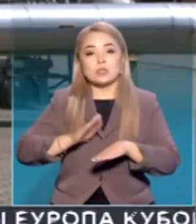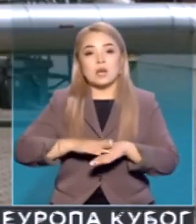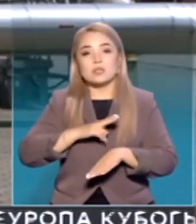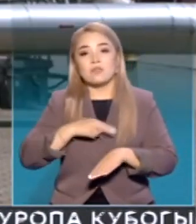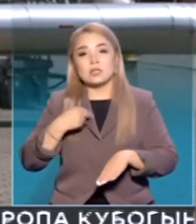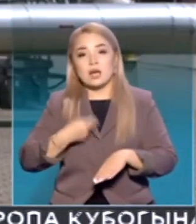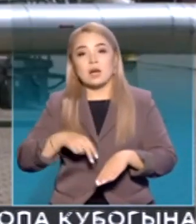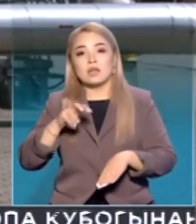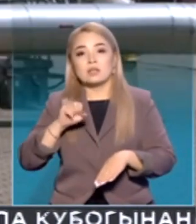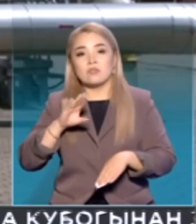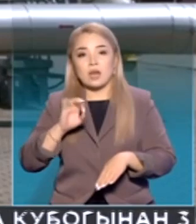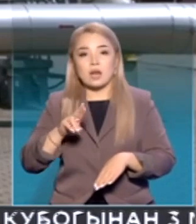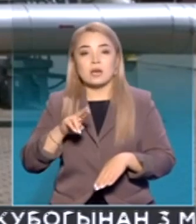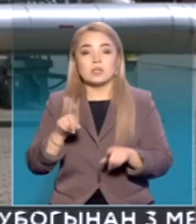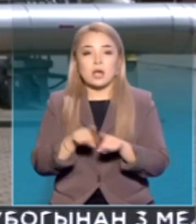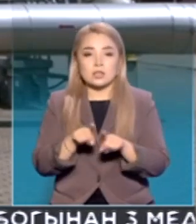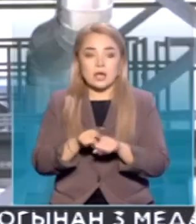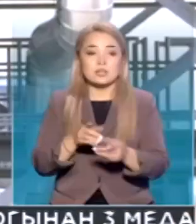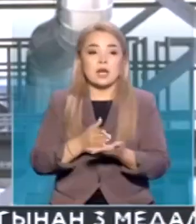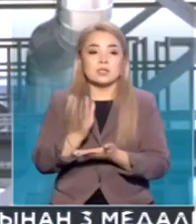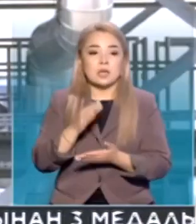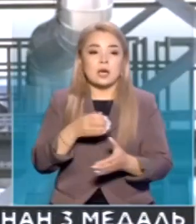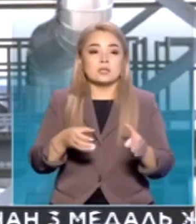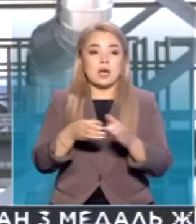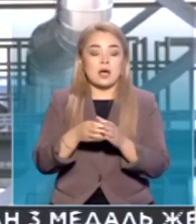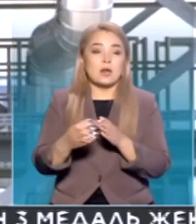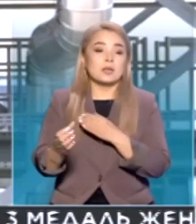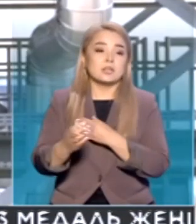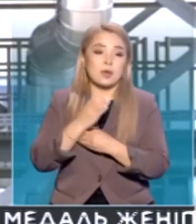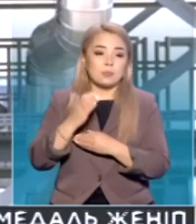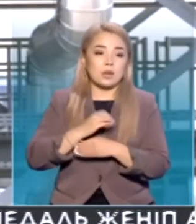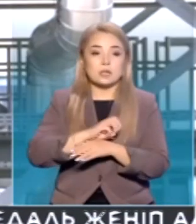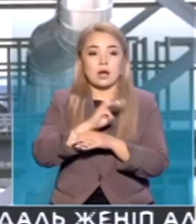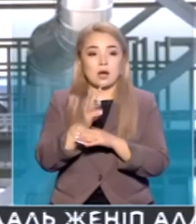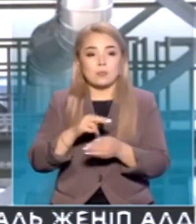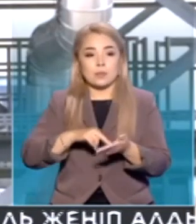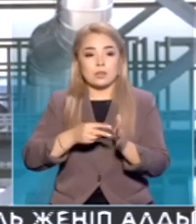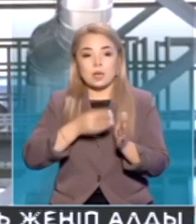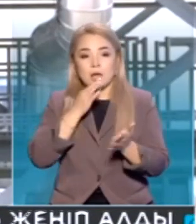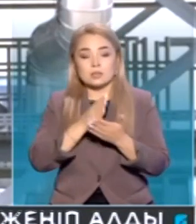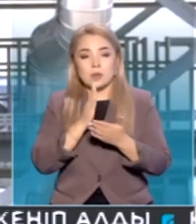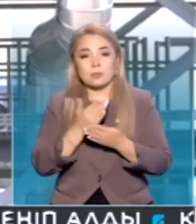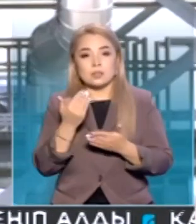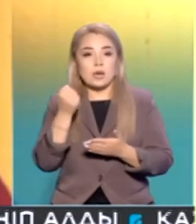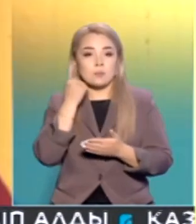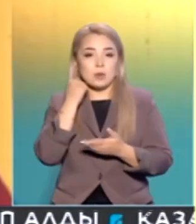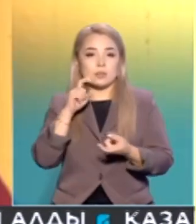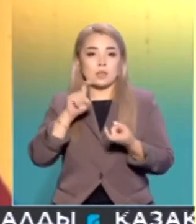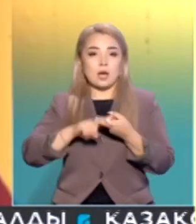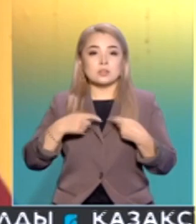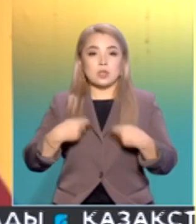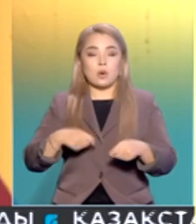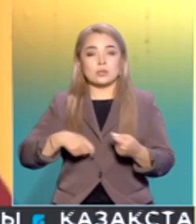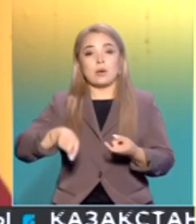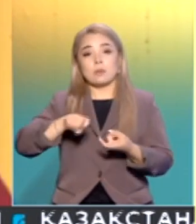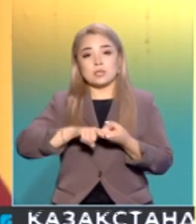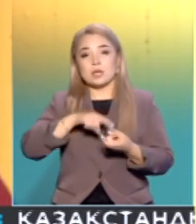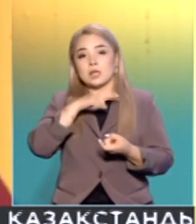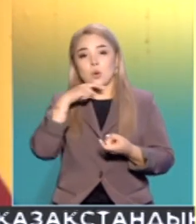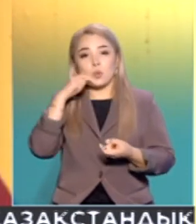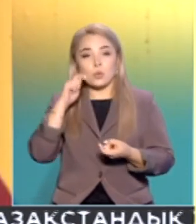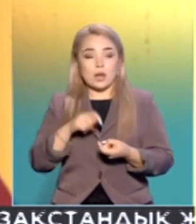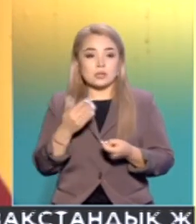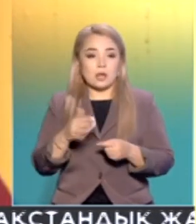Швеция, Латвия тәрізді стратегиялық серіктестерінен импорттау арқылы қамтамасыз етпек. Литва Мәскеумен сауда байланысын Ресей армиясы Украинаға